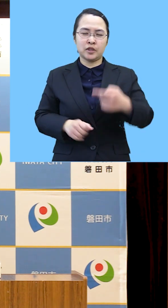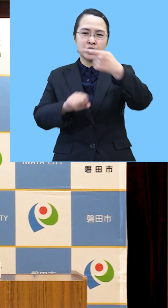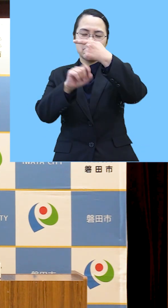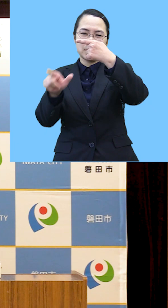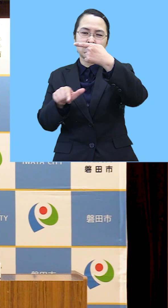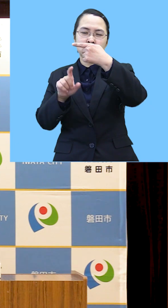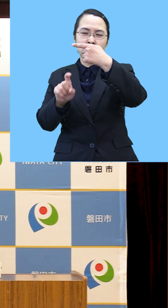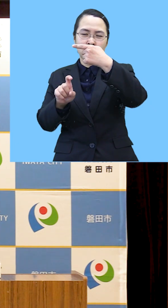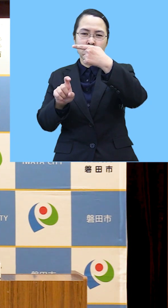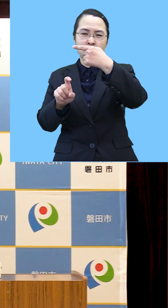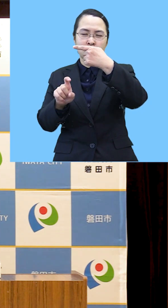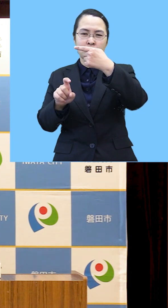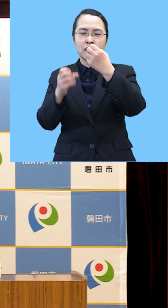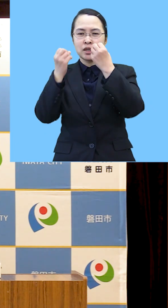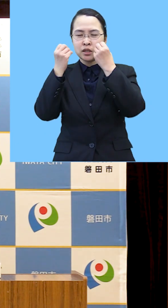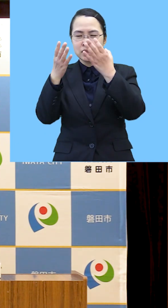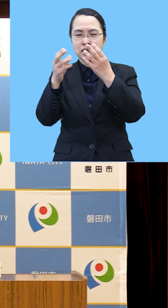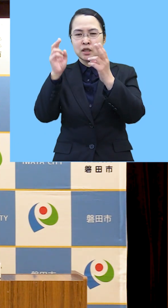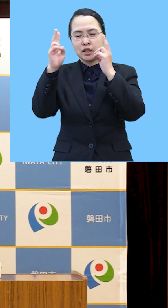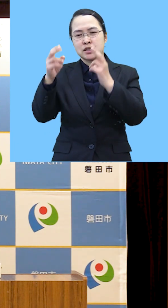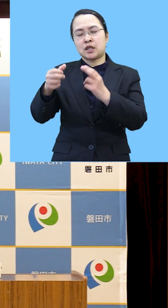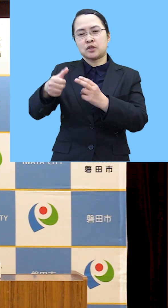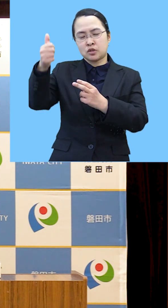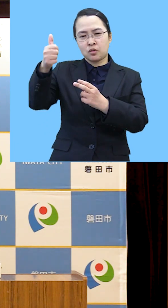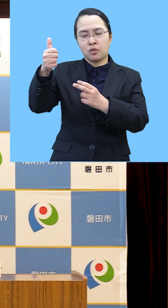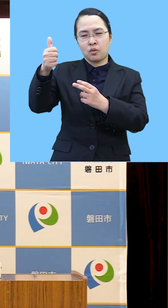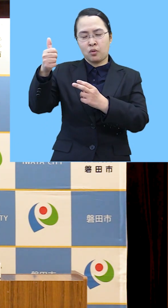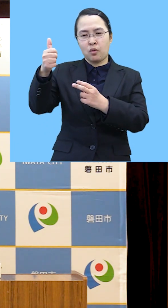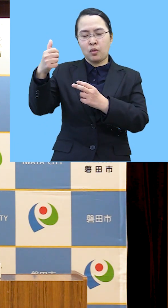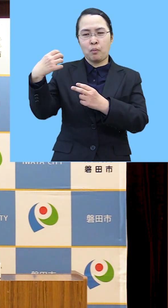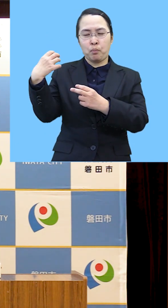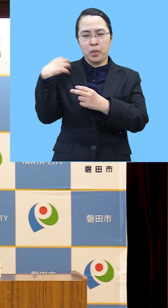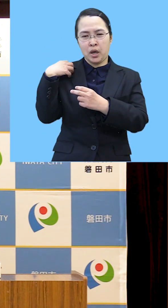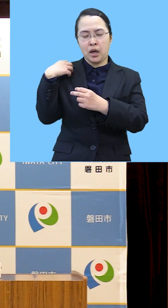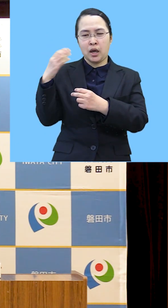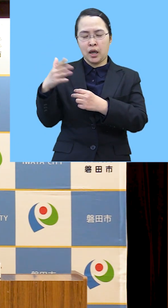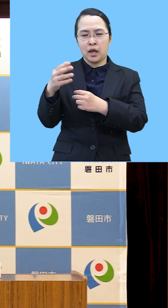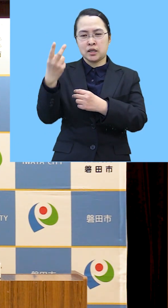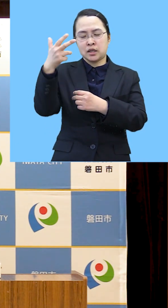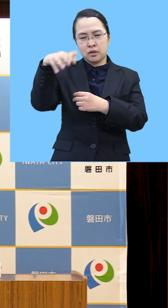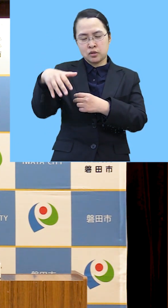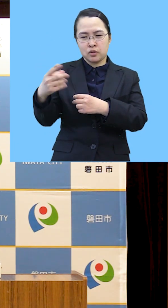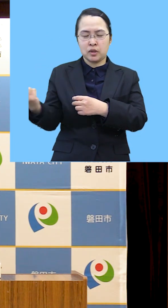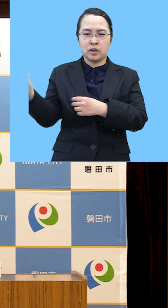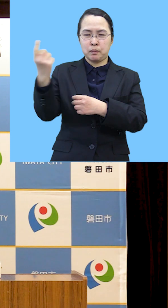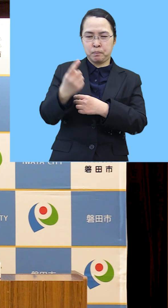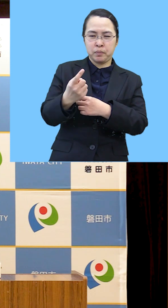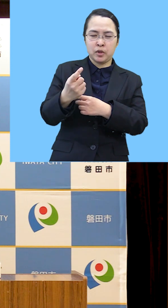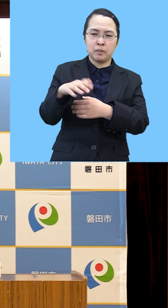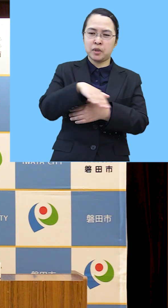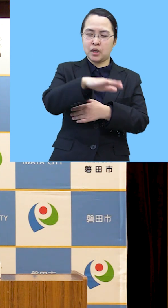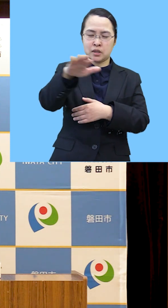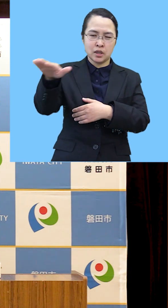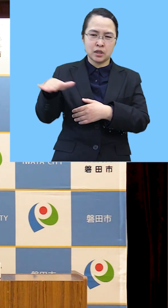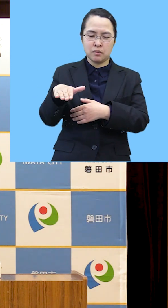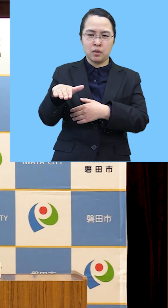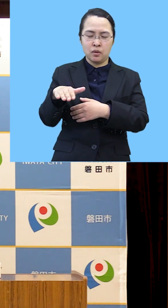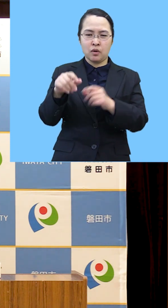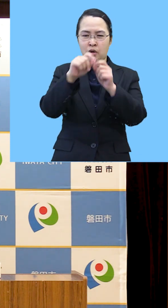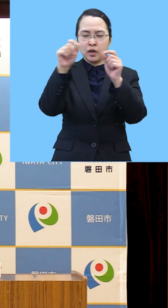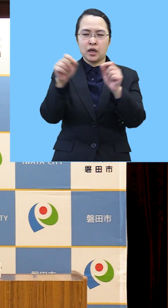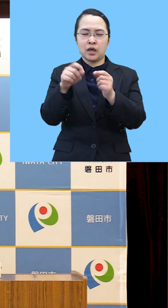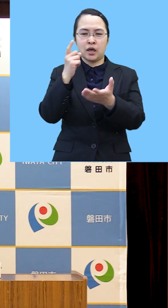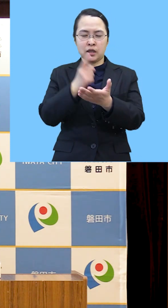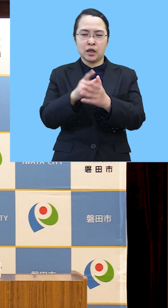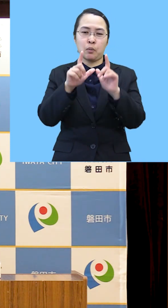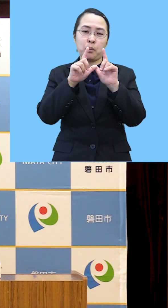1月の10日の日に新しい社長さんが社長就任を始めて、市役所の方に訪問してくださいました。皆さんの方にも、結果だけ